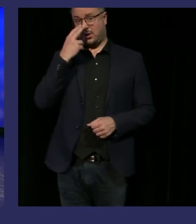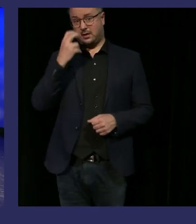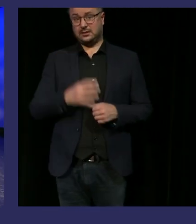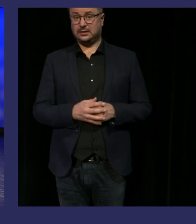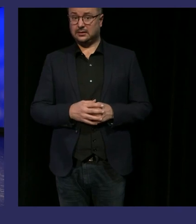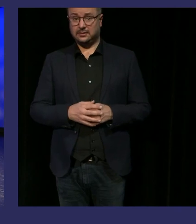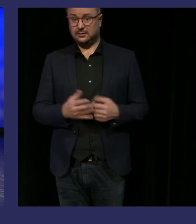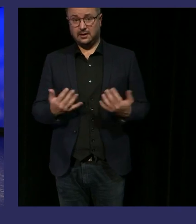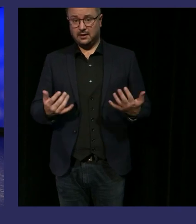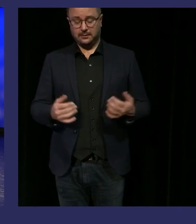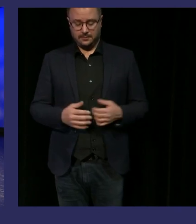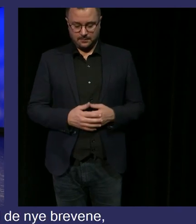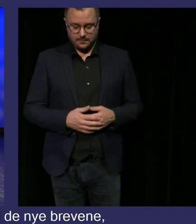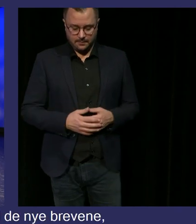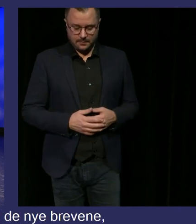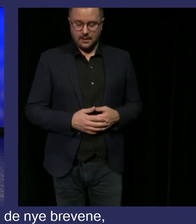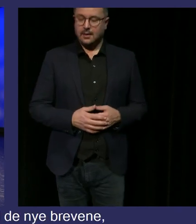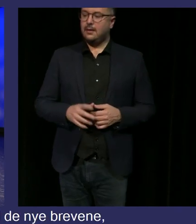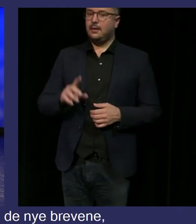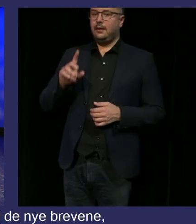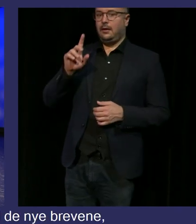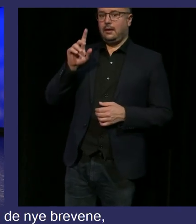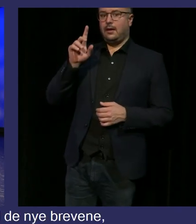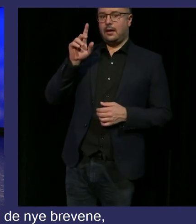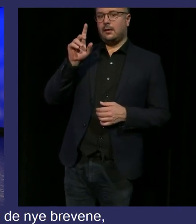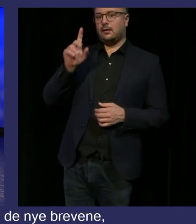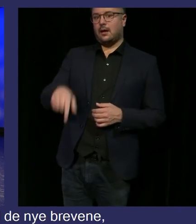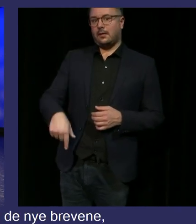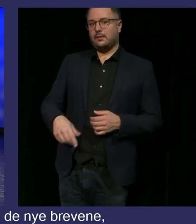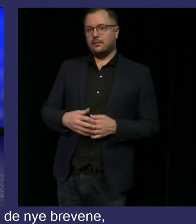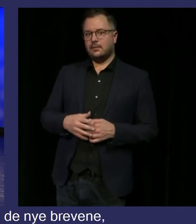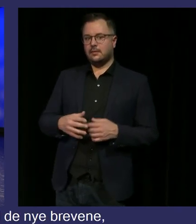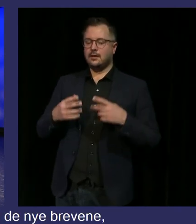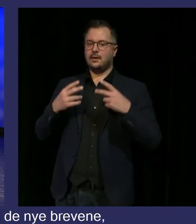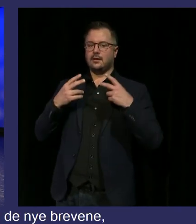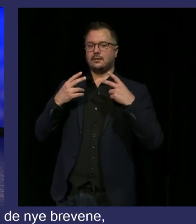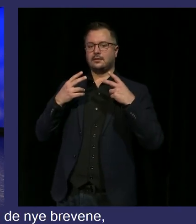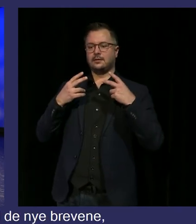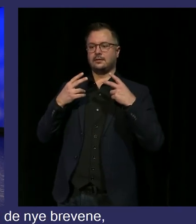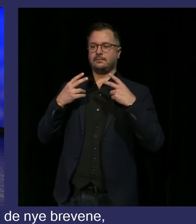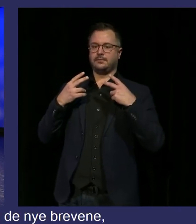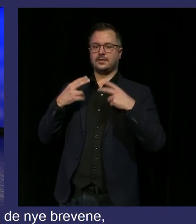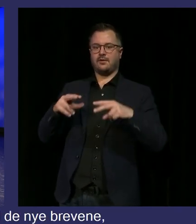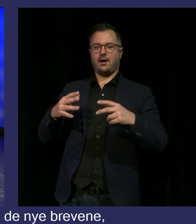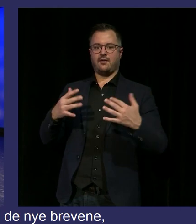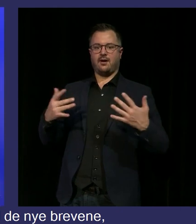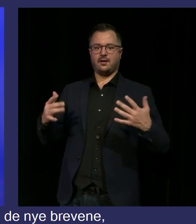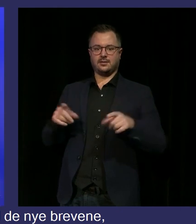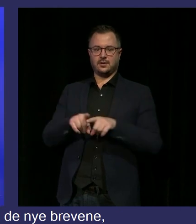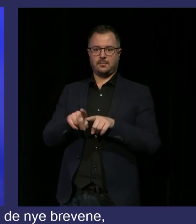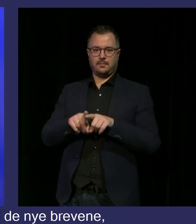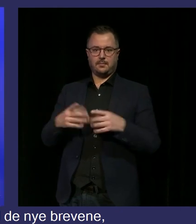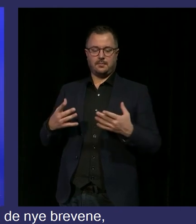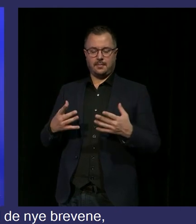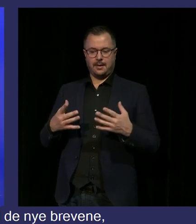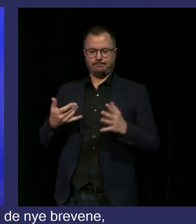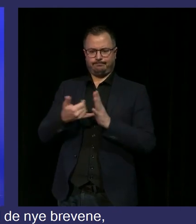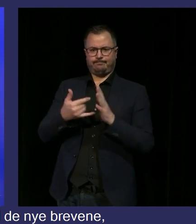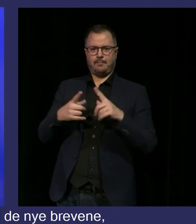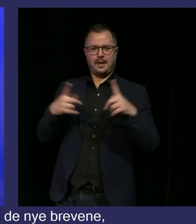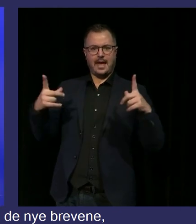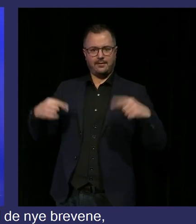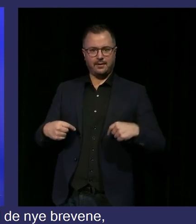Ja. Jeg kan jo bare ta altså en av de liksom gøyeste møtene vi har hatt i forbindelse med de nye brevene, er jo